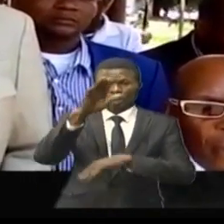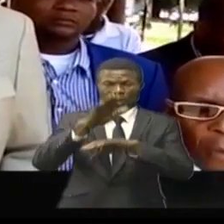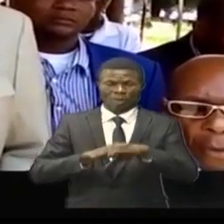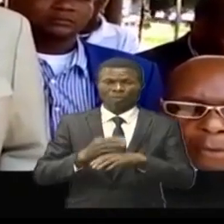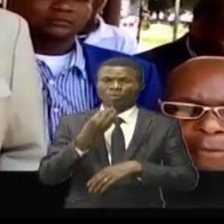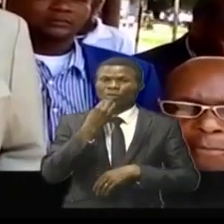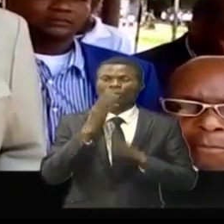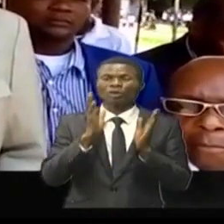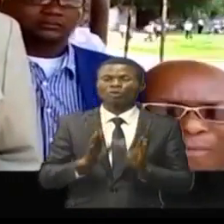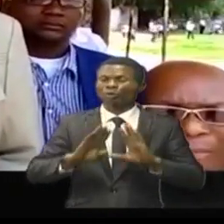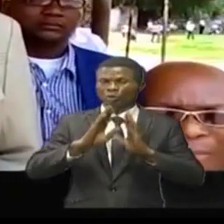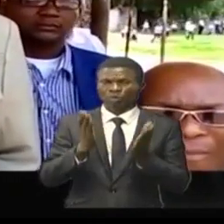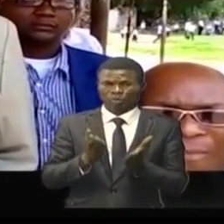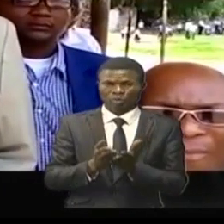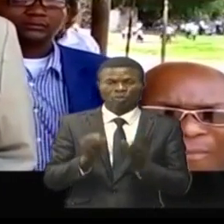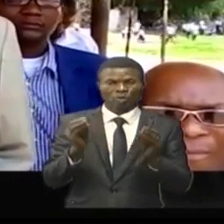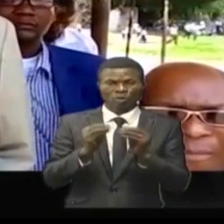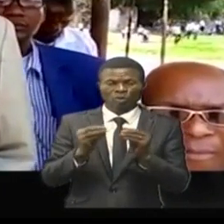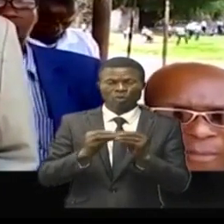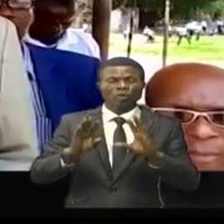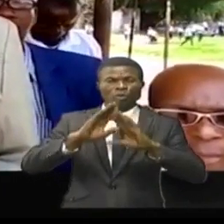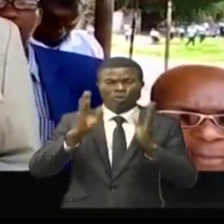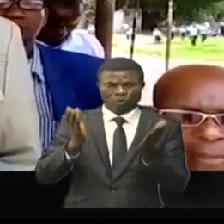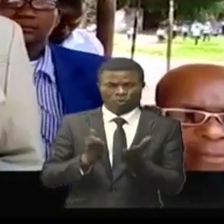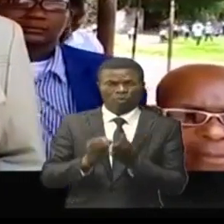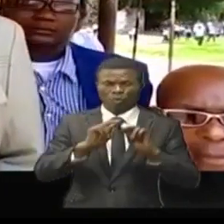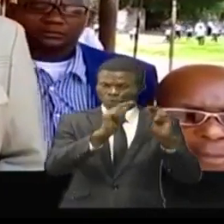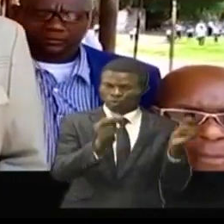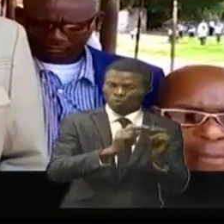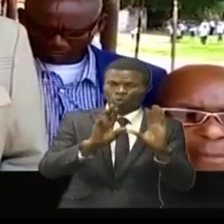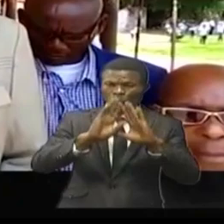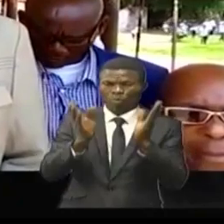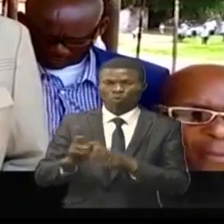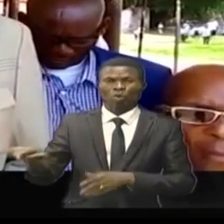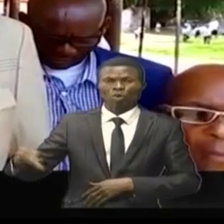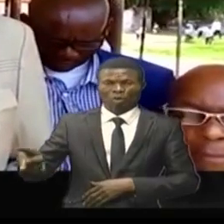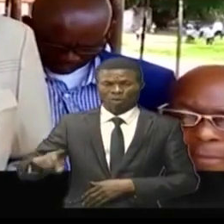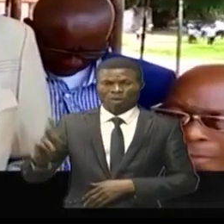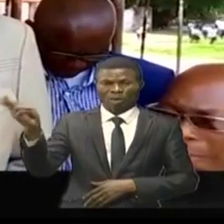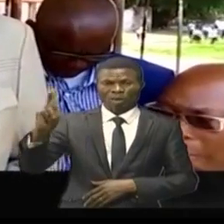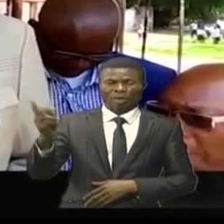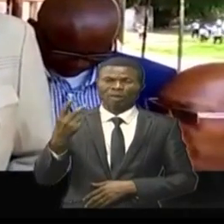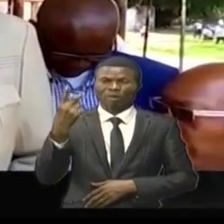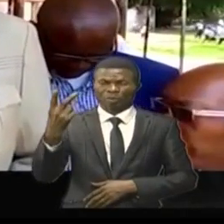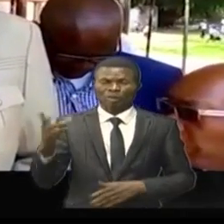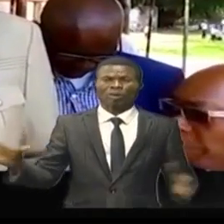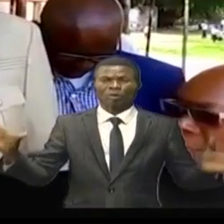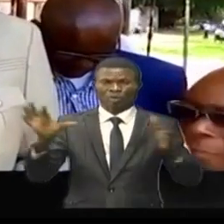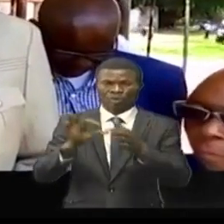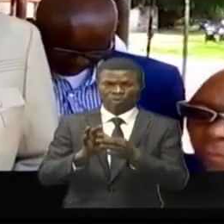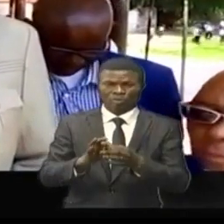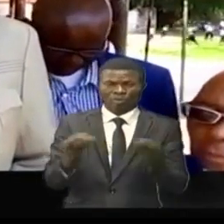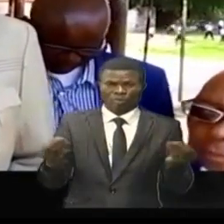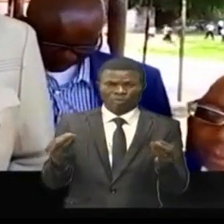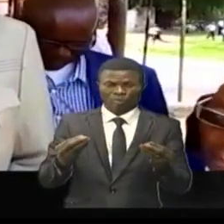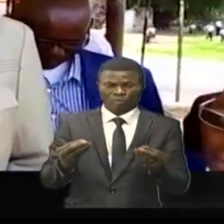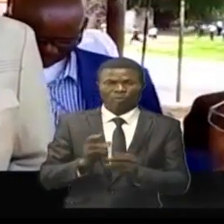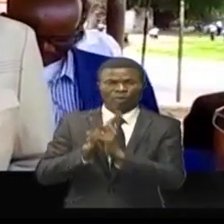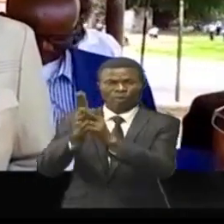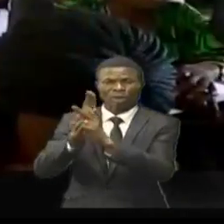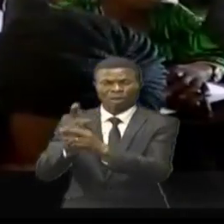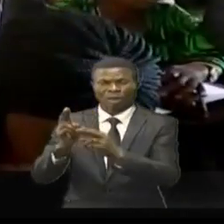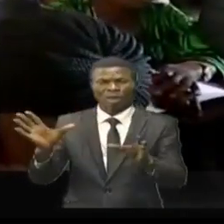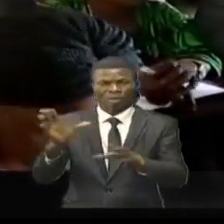ses collaborateurs de toute la province éducationnelle Kassai 2. C'est pour faire la